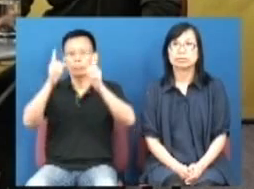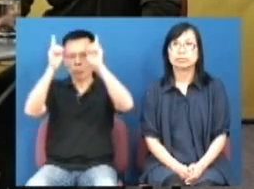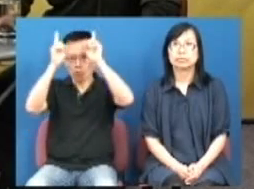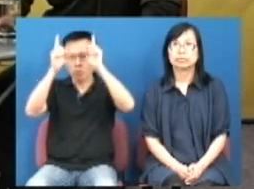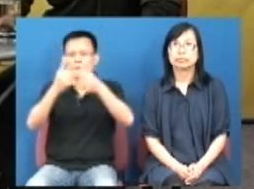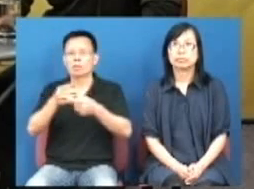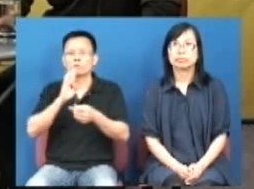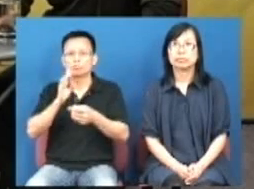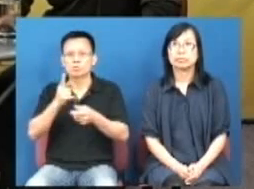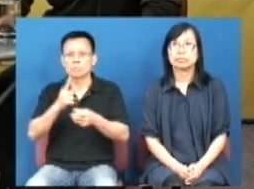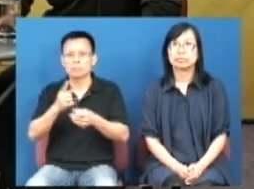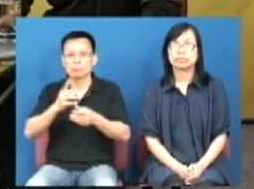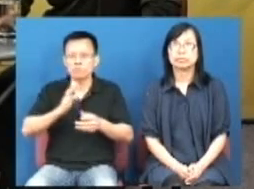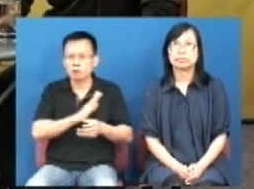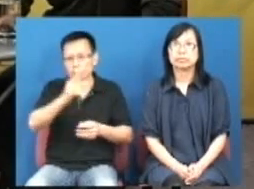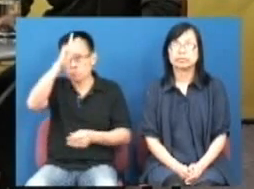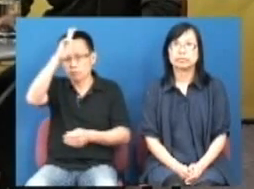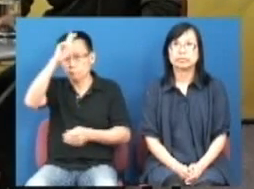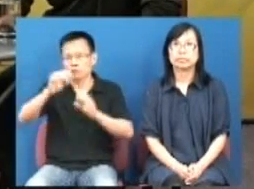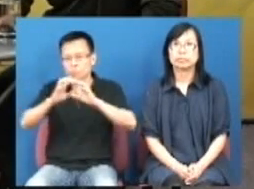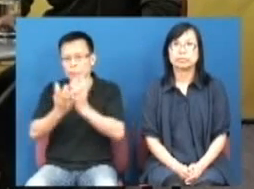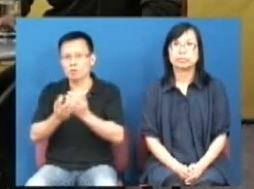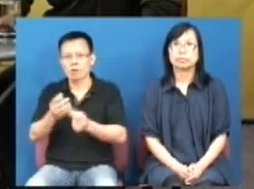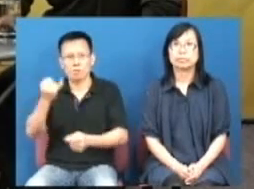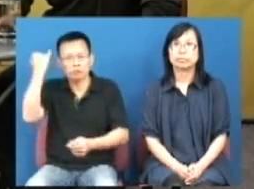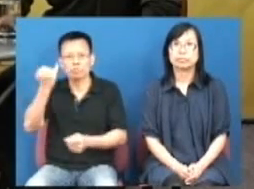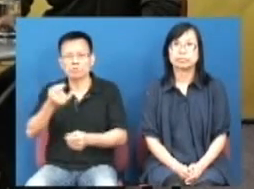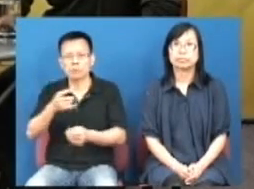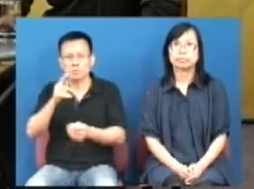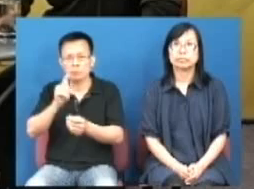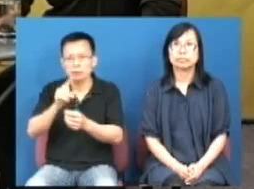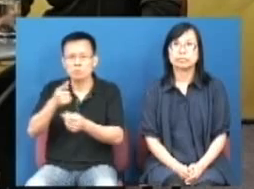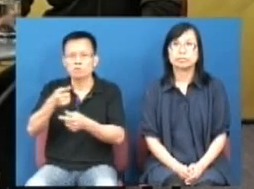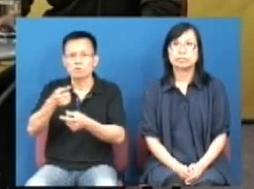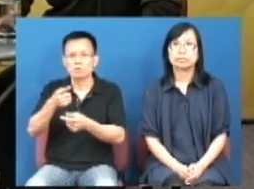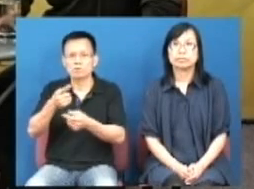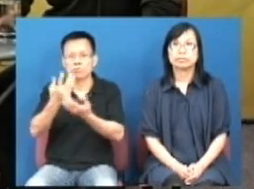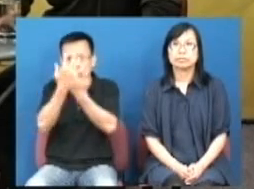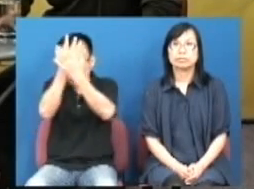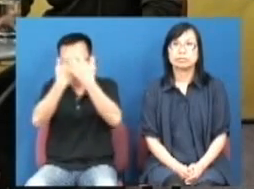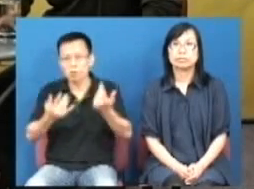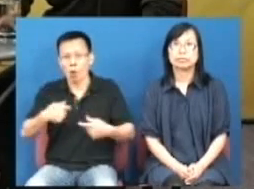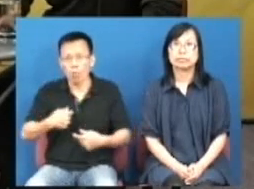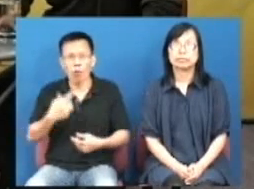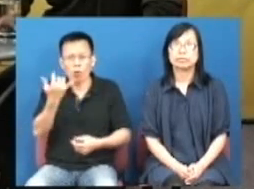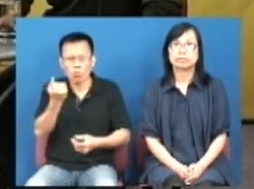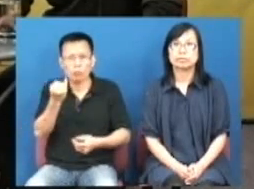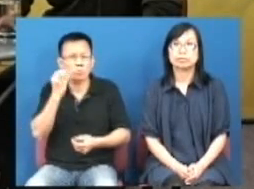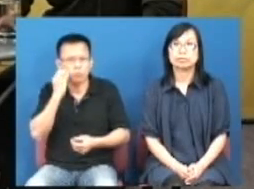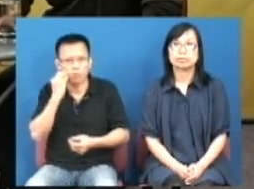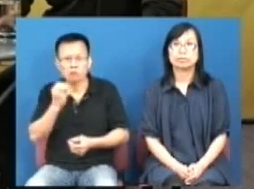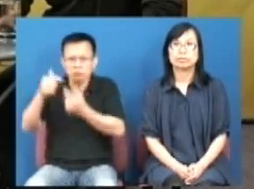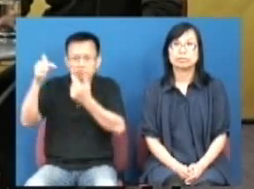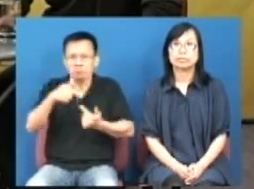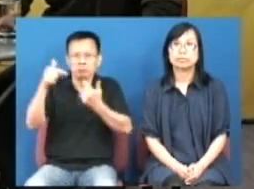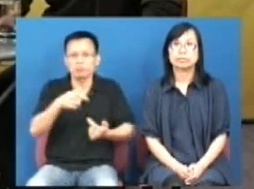建制派或者有一些認為他自己不適用這個媒體的，快點學吧，我60歲了我都不停地學，不